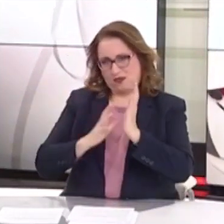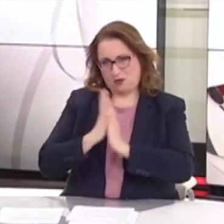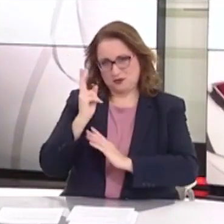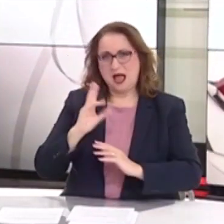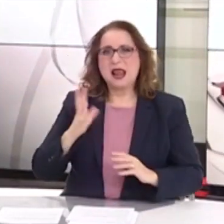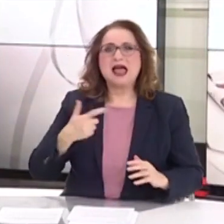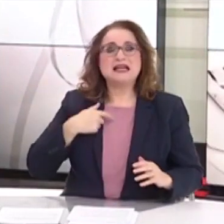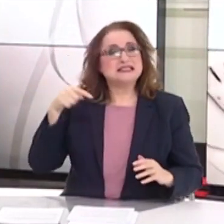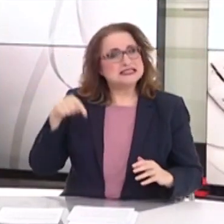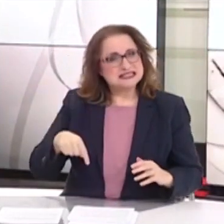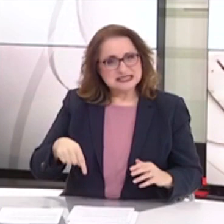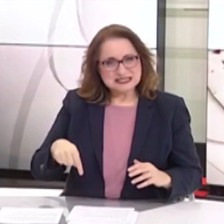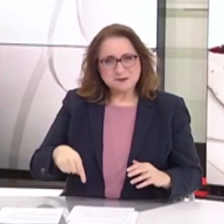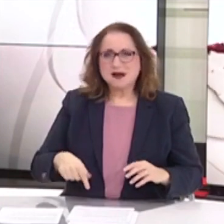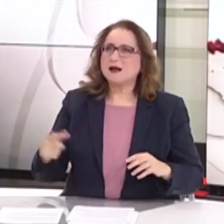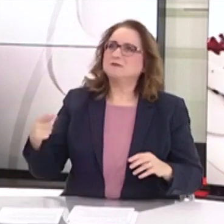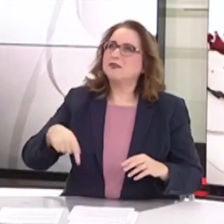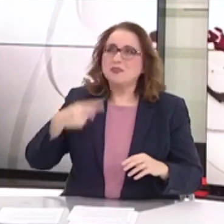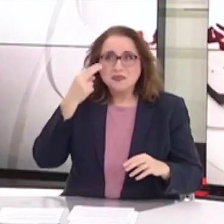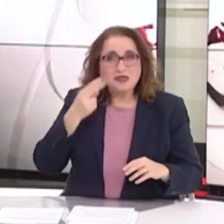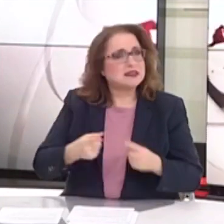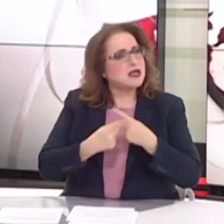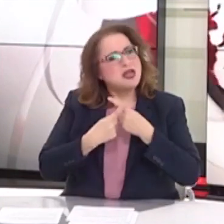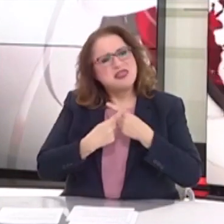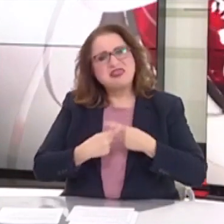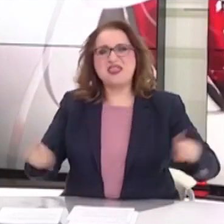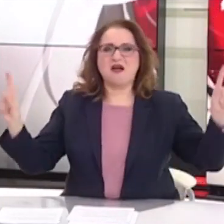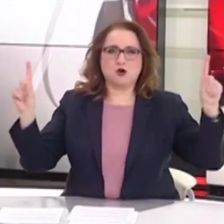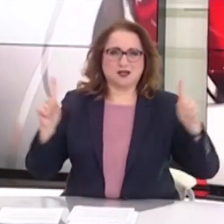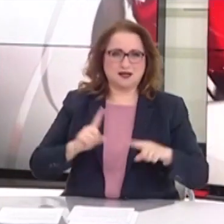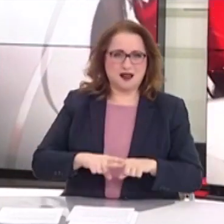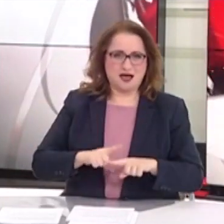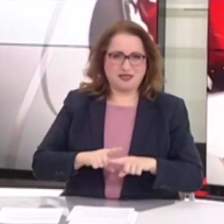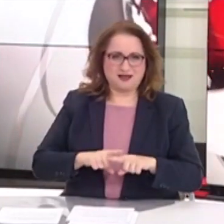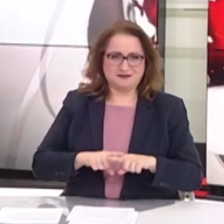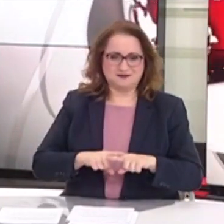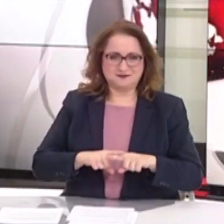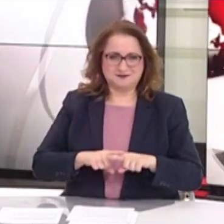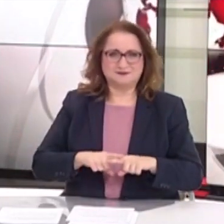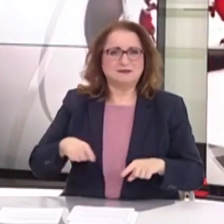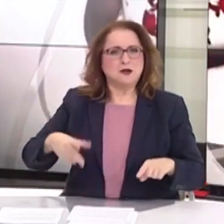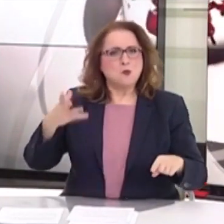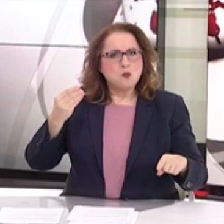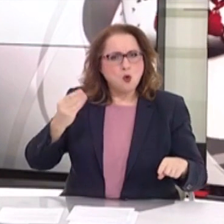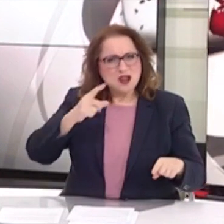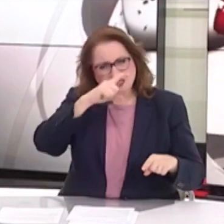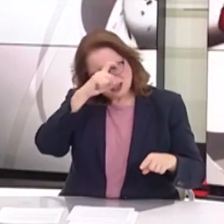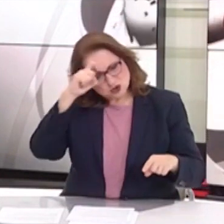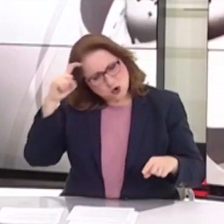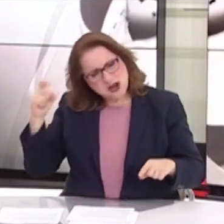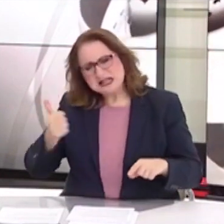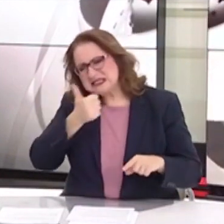σε μια διαφορετική Ελλάδα, που μετά από πολύ μεγάλες δυσκολίες κατάφερε